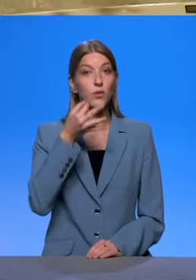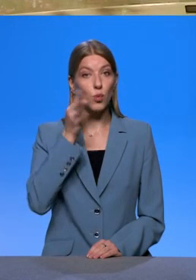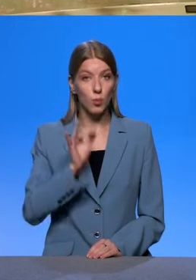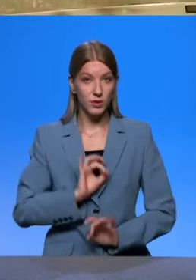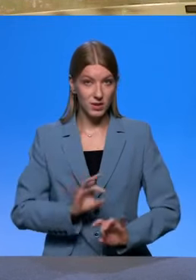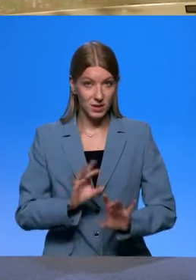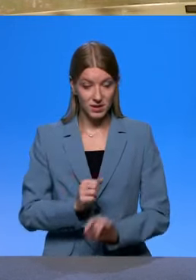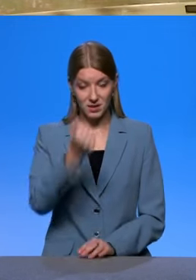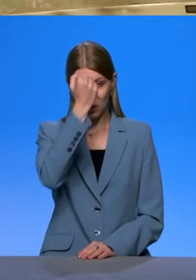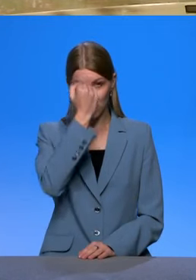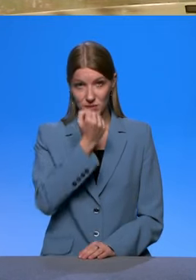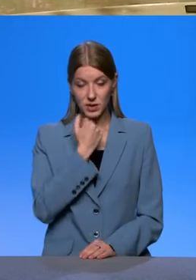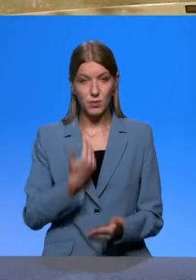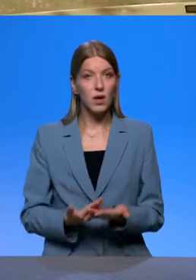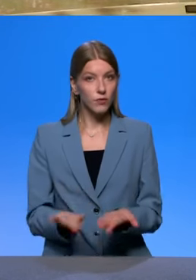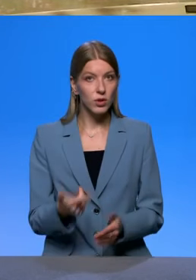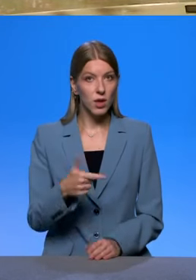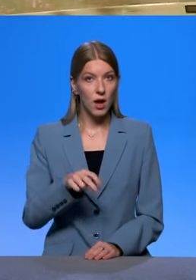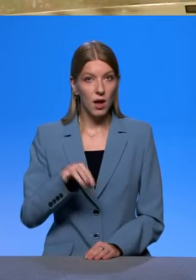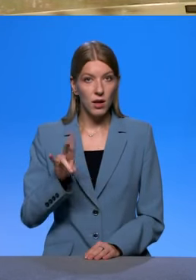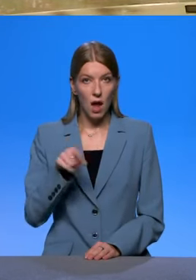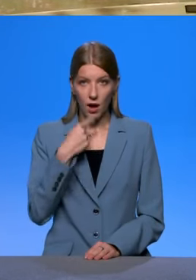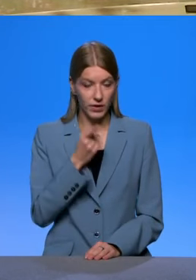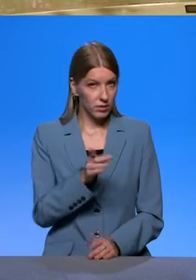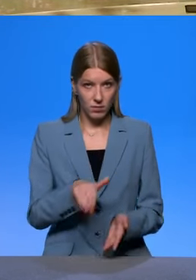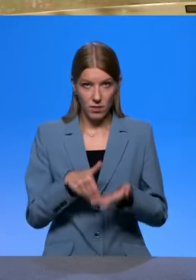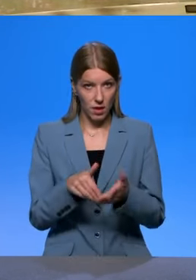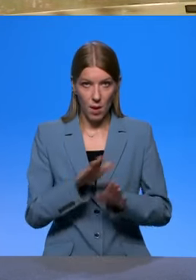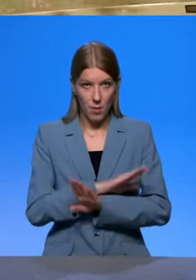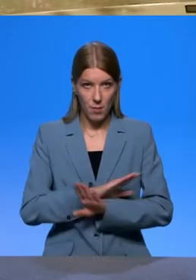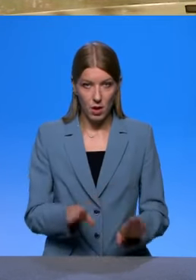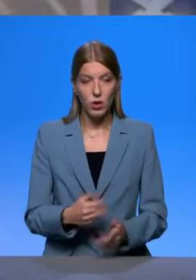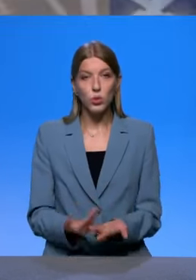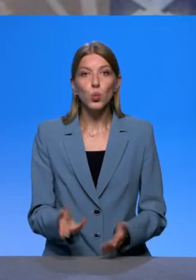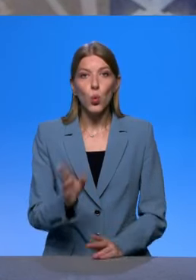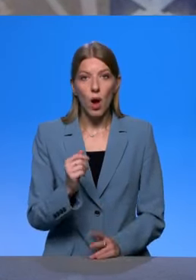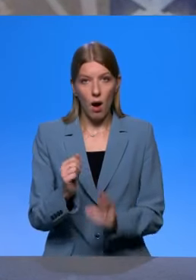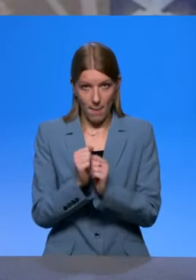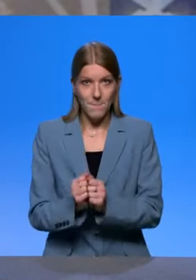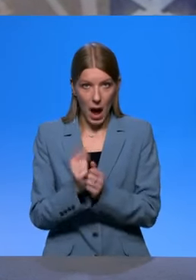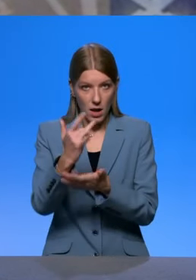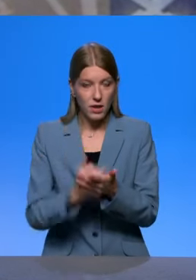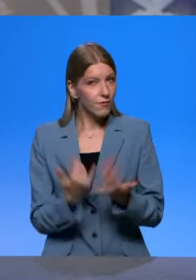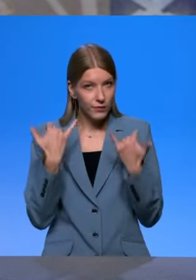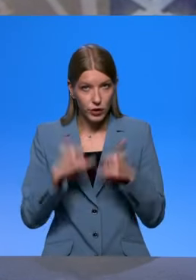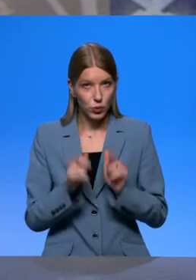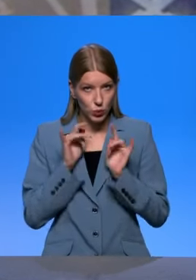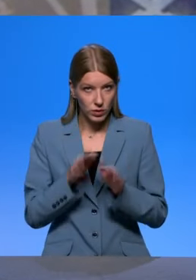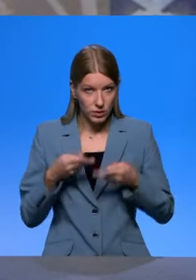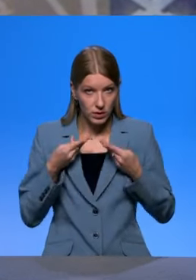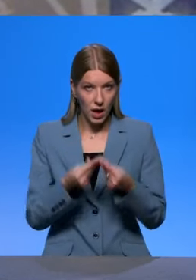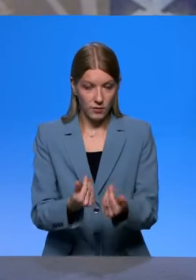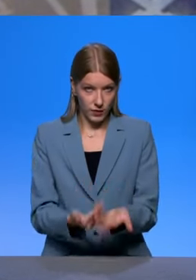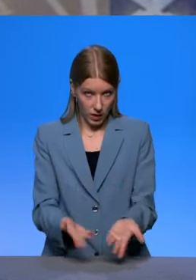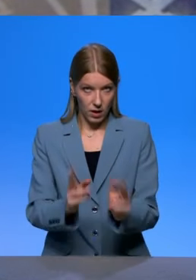Александр Михайлович, а вот как, ну вот Галина говорит, что ей не помогло, да? Ну а как же молитва-то чудодейственная? Не попадание, да. Ну а как вы объясните, что